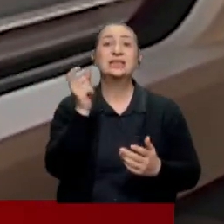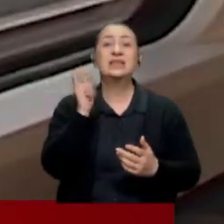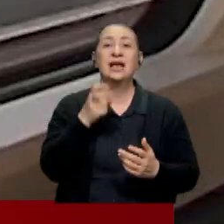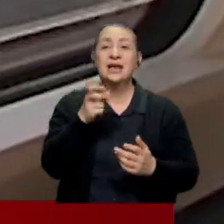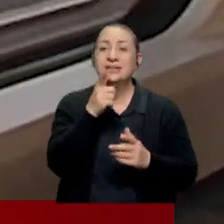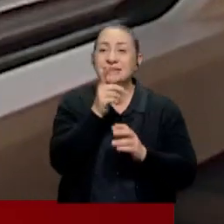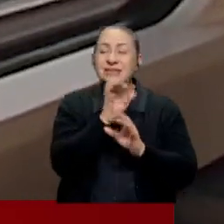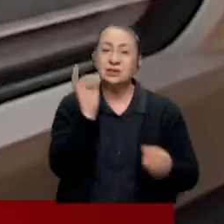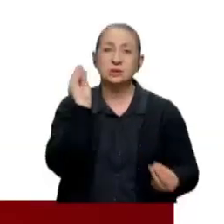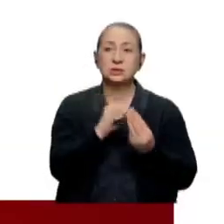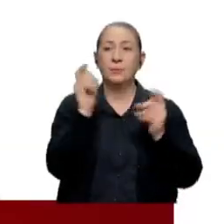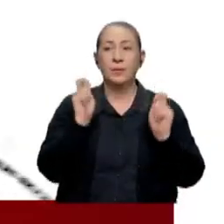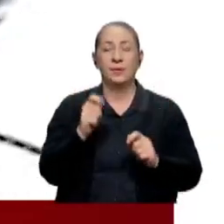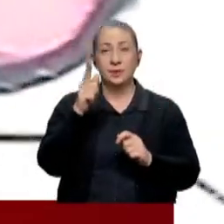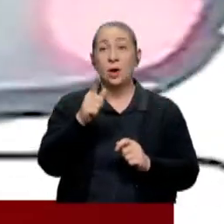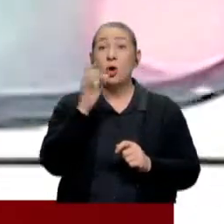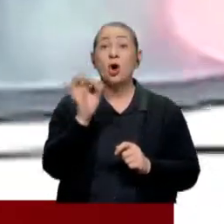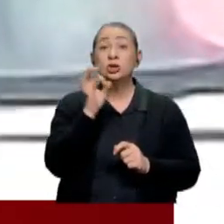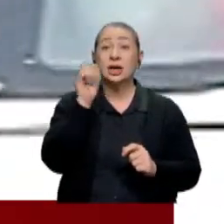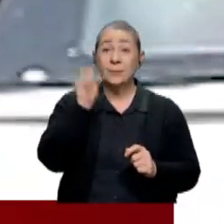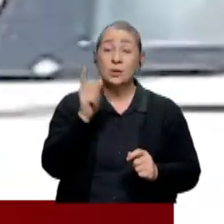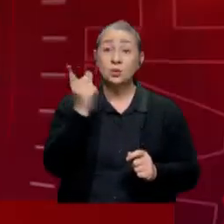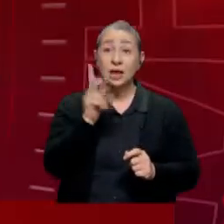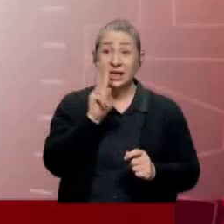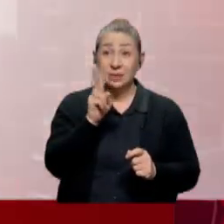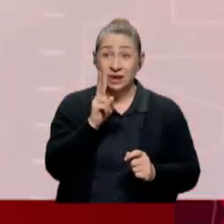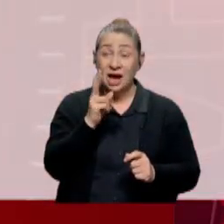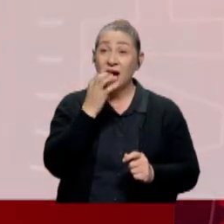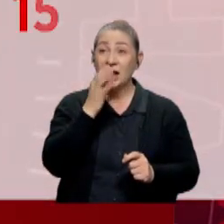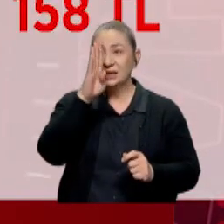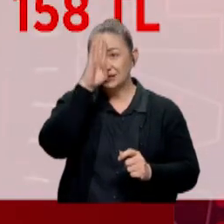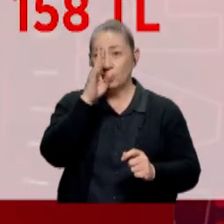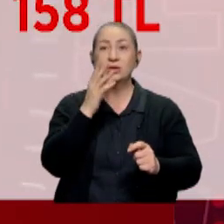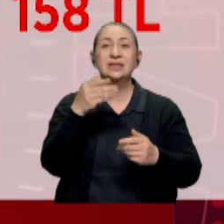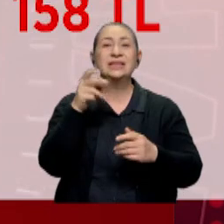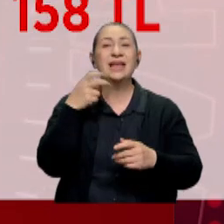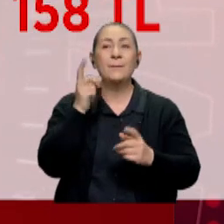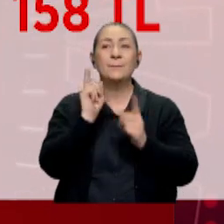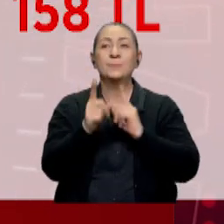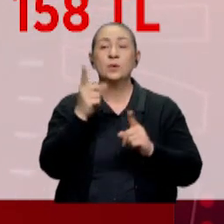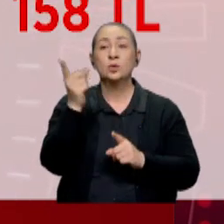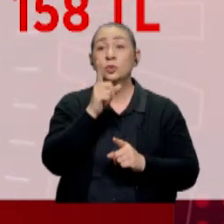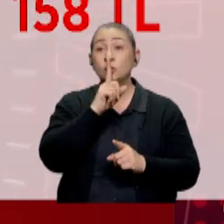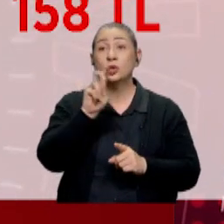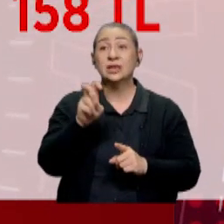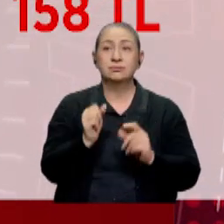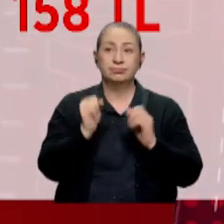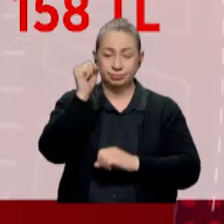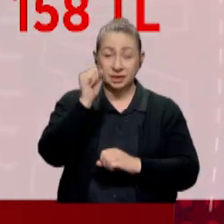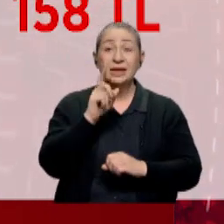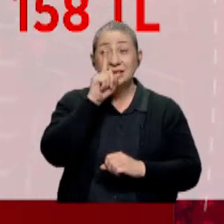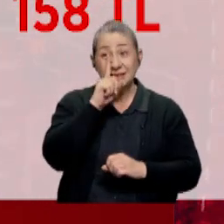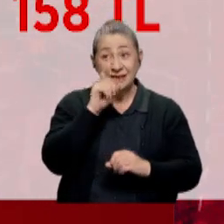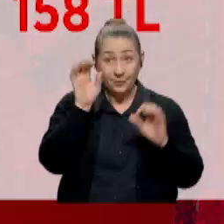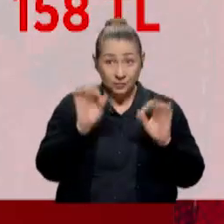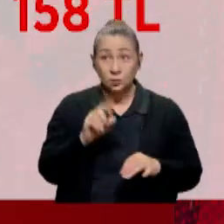de sessiz sedasız zam yapıldı. Ocak'ta yapılan %20 zamla Ankara-İstanbul tren bileti 118 liraya çıkmıştı. Nisan